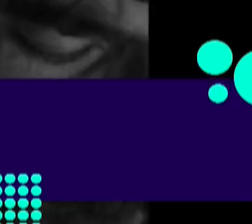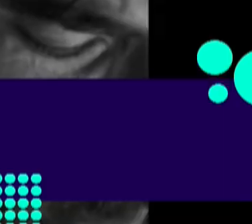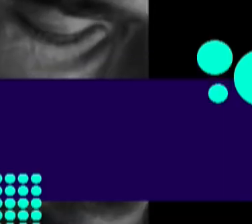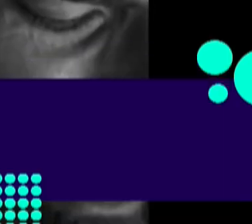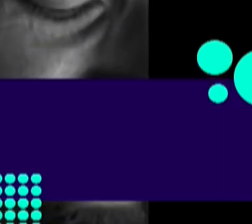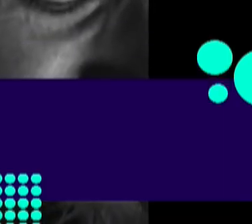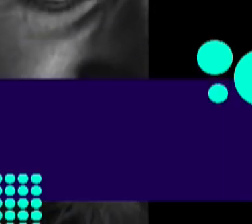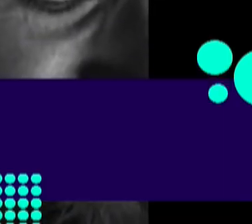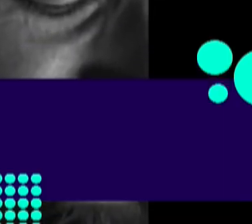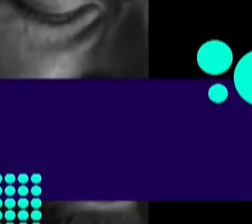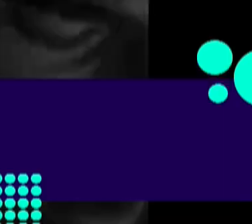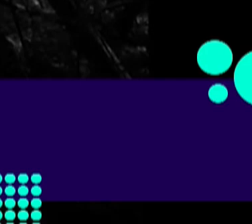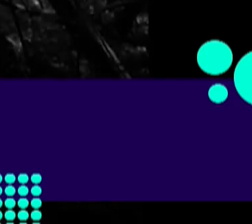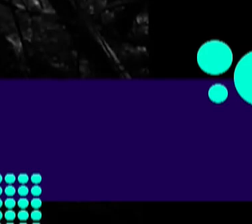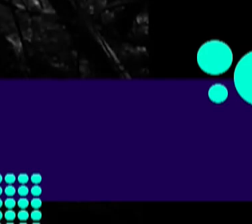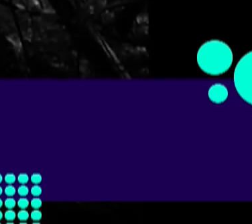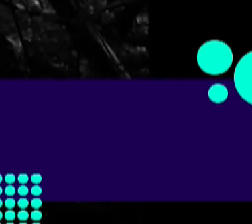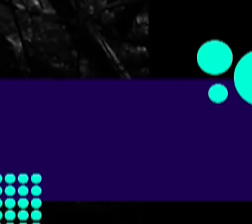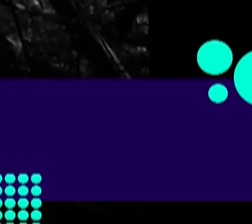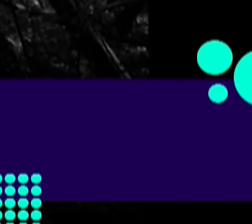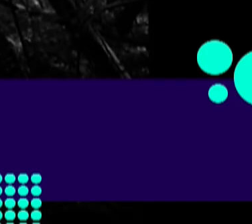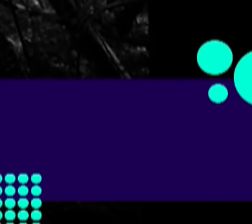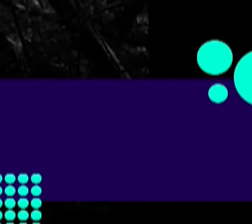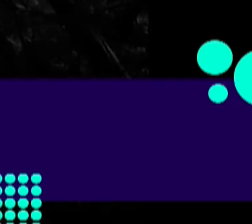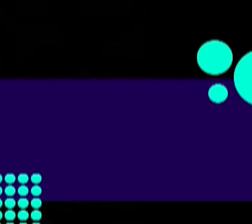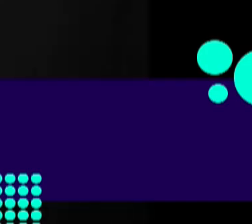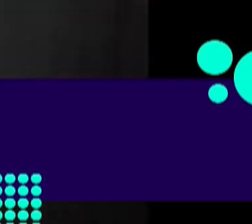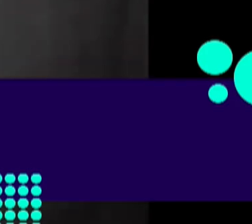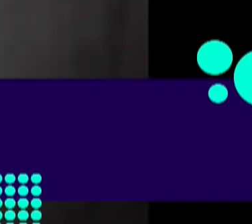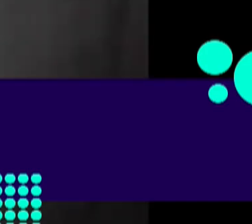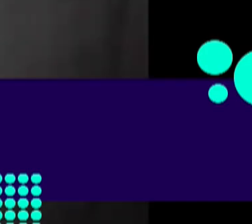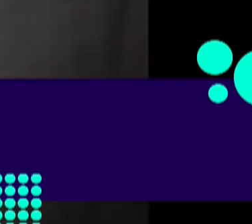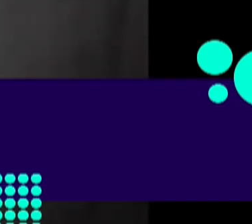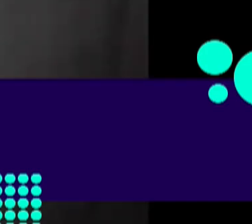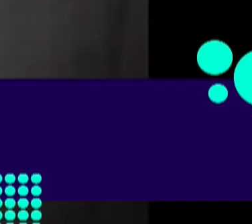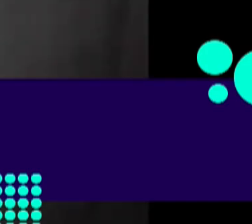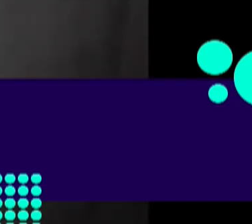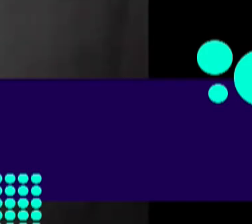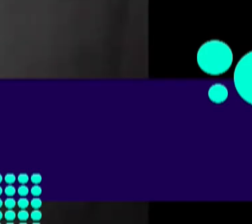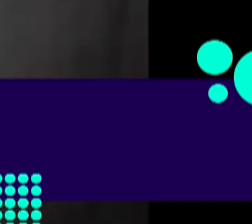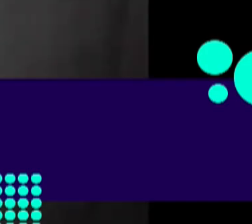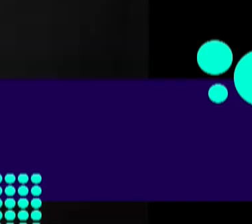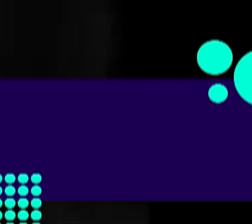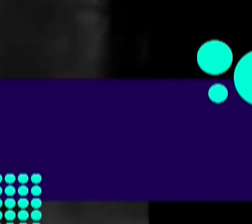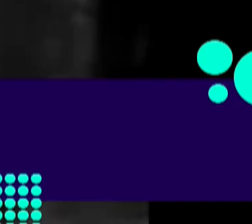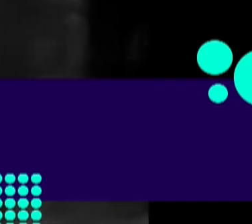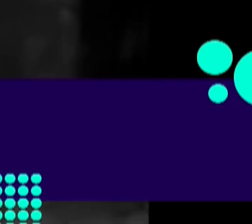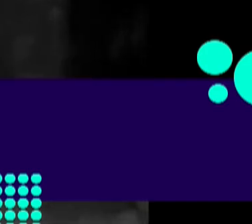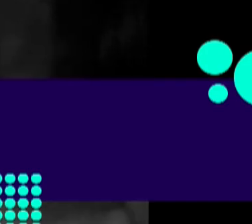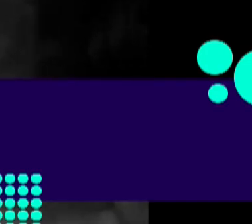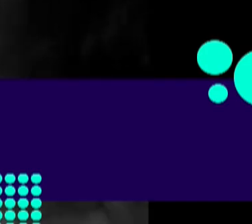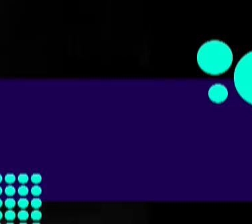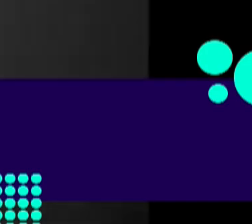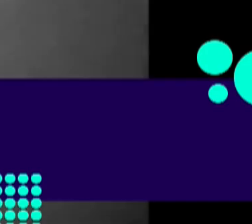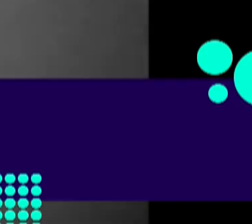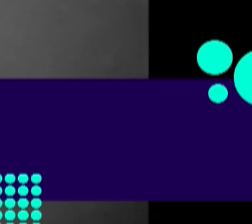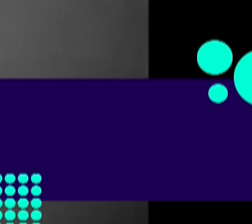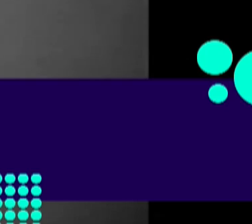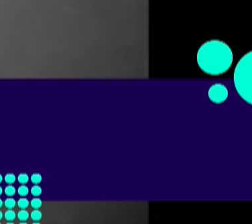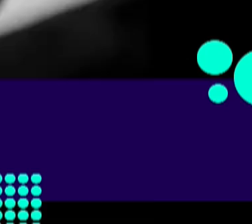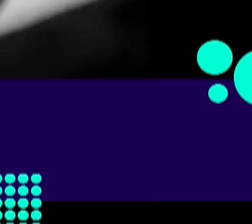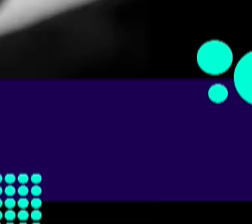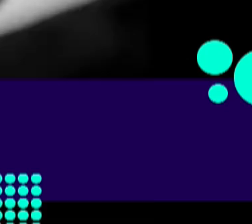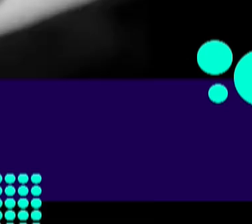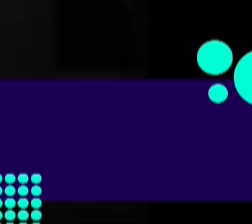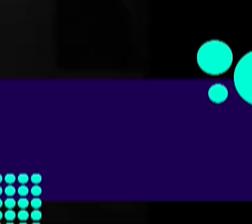ذكرتك بدك تفل من لبنان وتترك كل شيء بشو عملك اللي صار كثير صعب بس الحياة بتكمل لازم تكمل كانوا اسنان كانوا عم يفتشوا